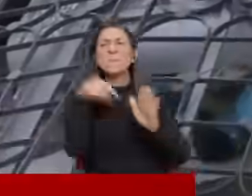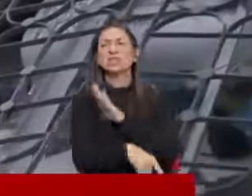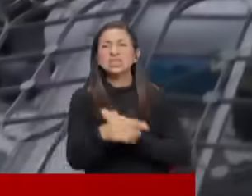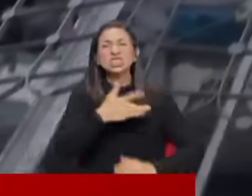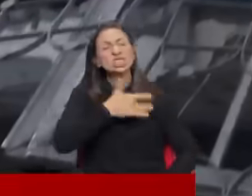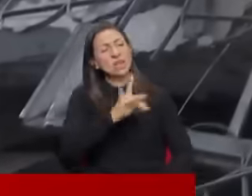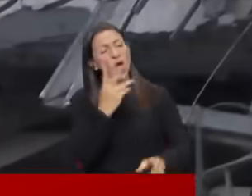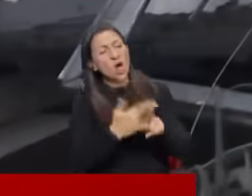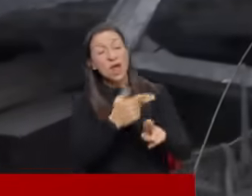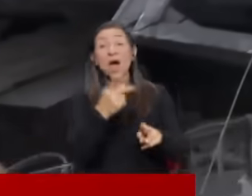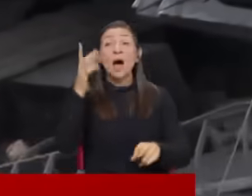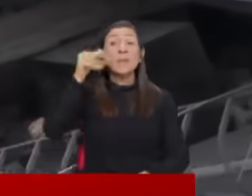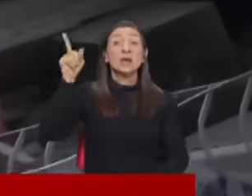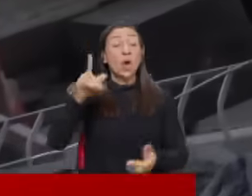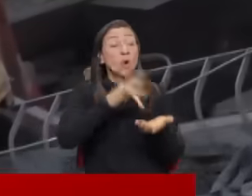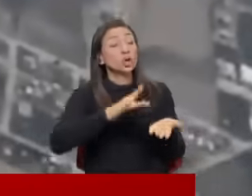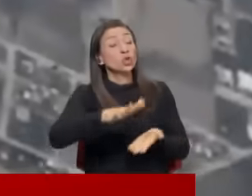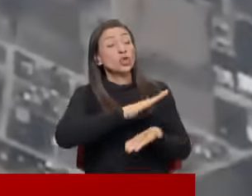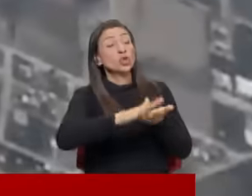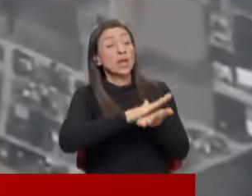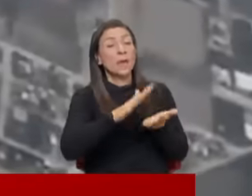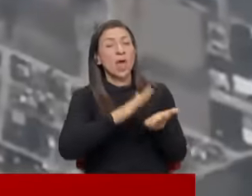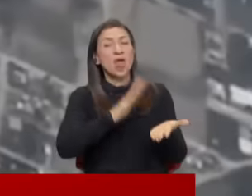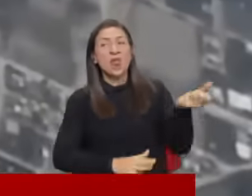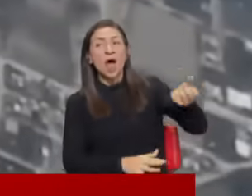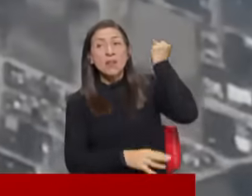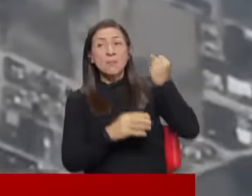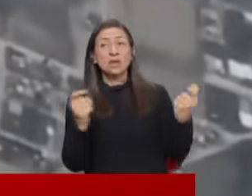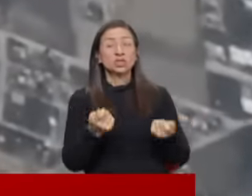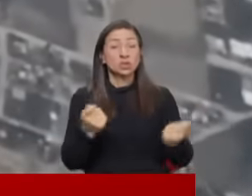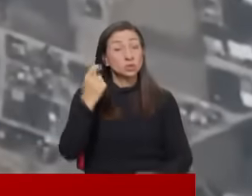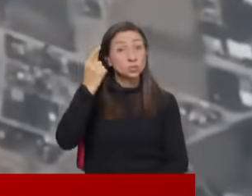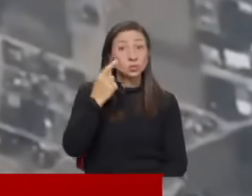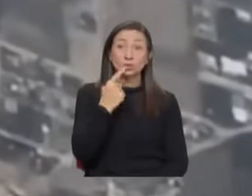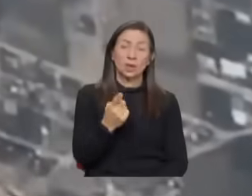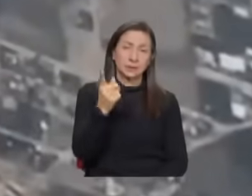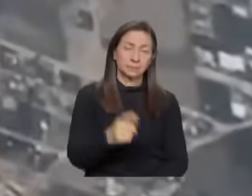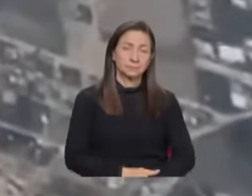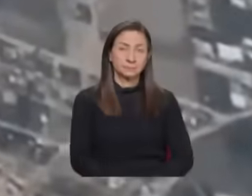söyledi. Washington'ın Orta Doğu'daki düzenlemeleri tek eline almaya çalıştığını savundu.